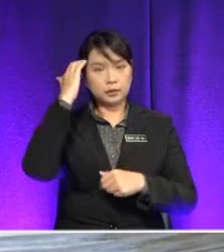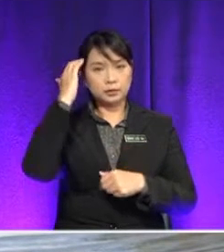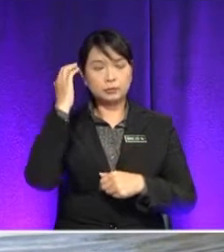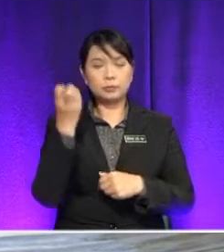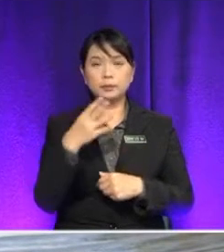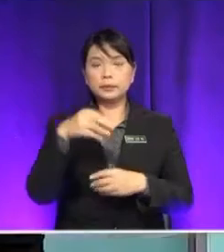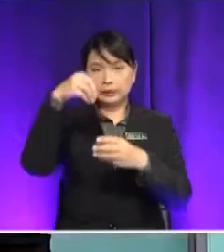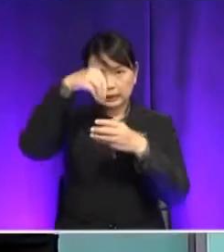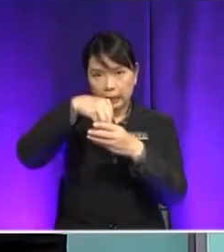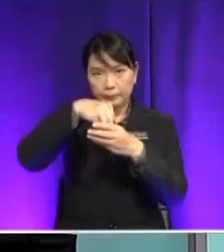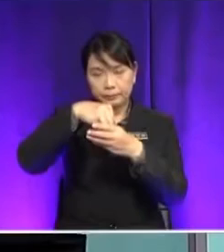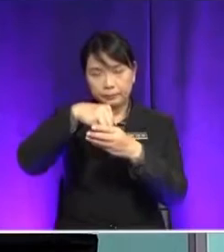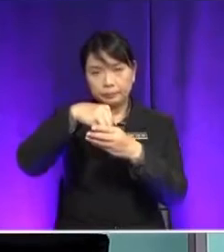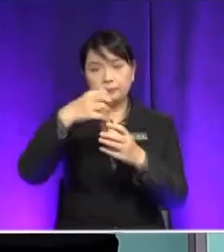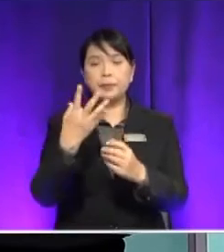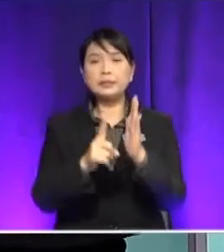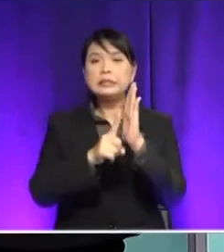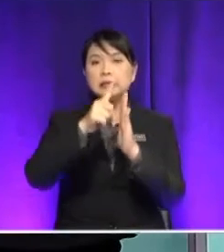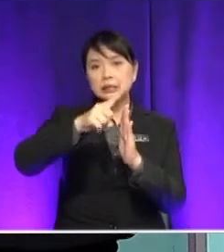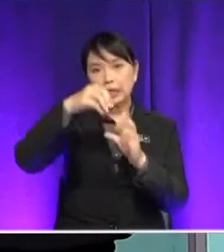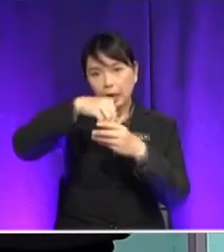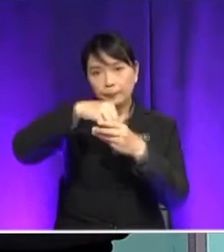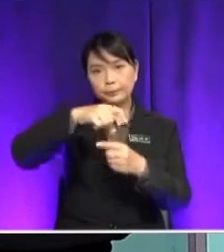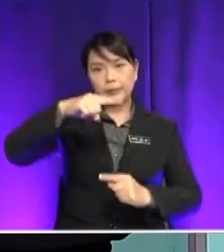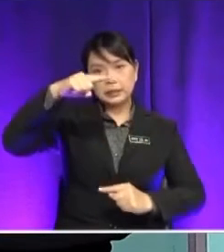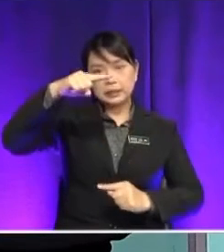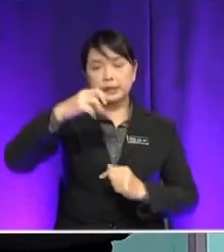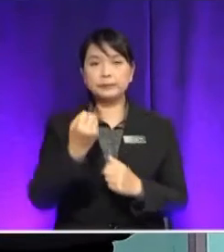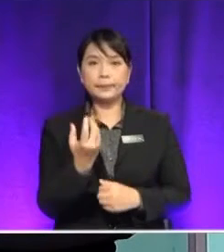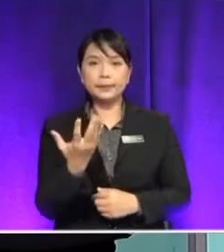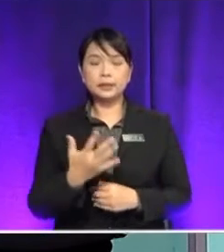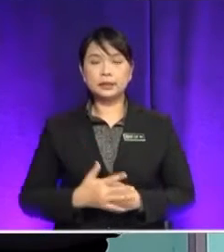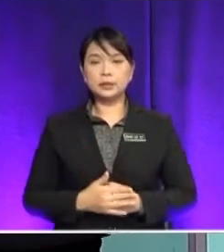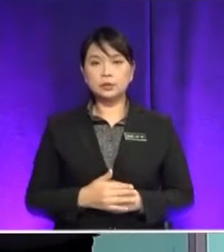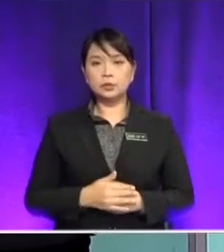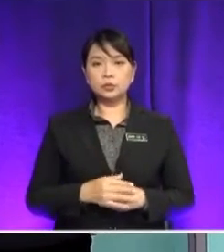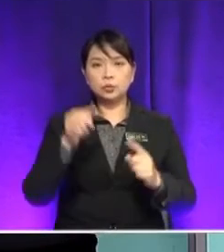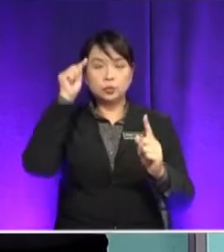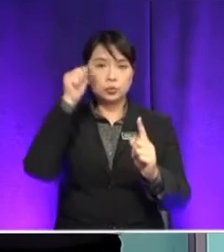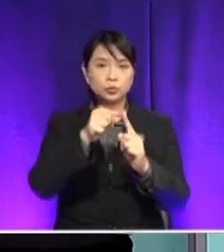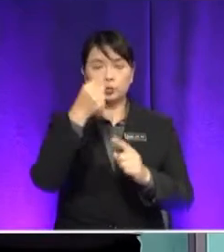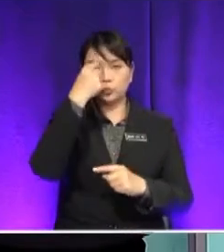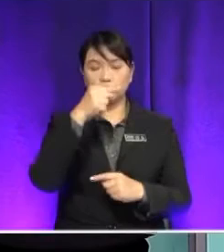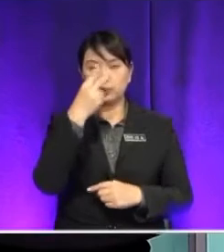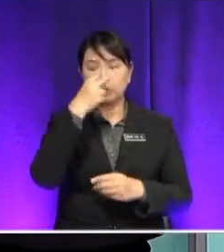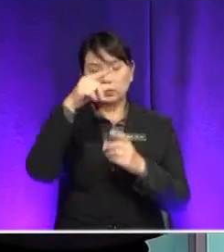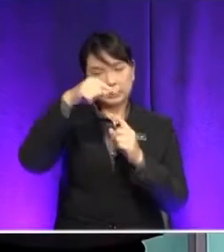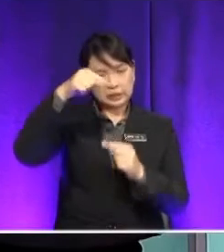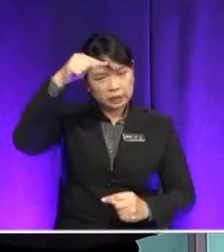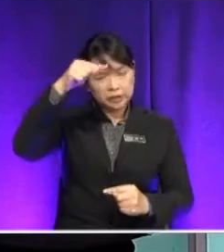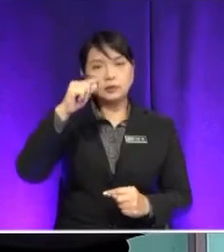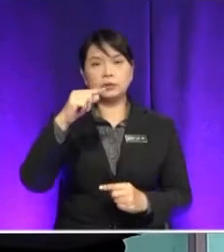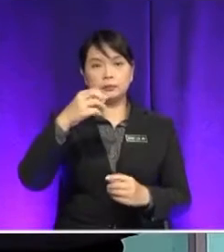sedang nache oke ya Nih ada benih-benih make Audy nyanyi Tujuannya adalah untuk menentukan kedalaman